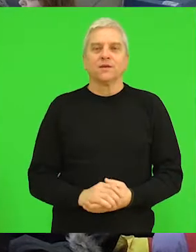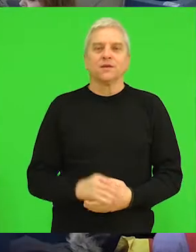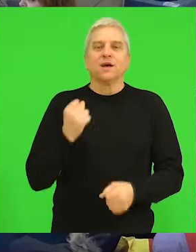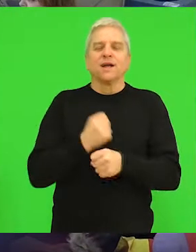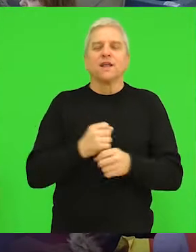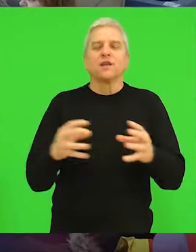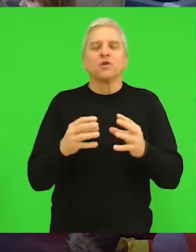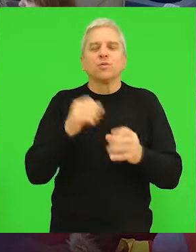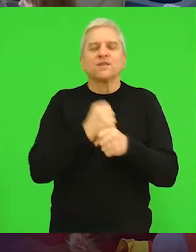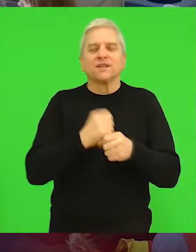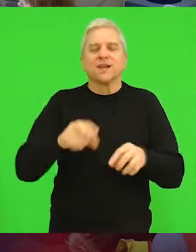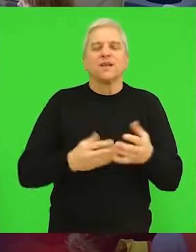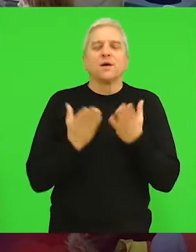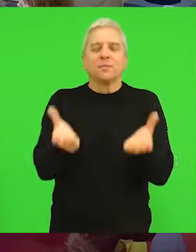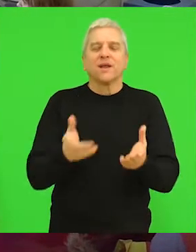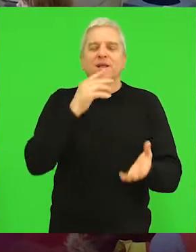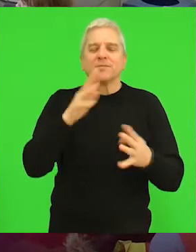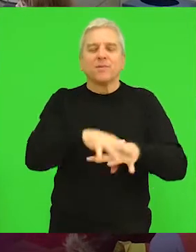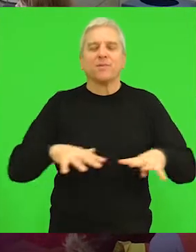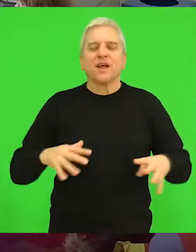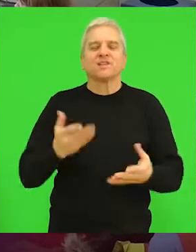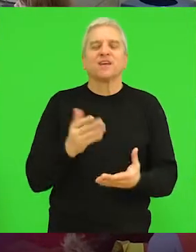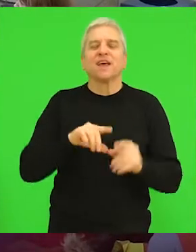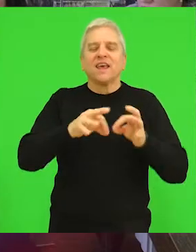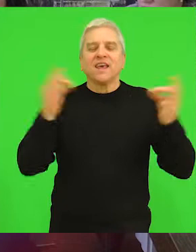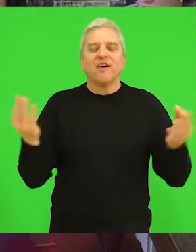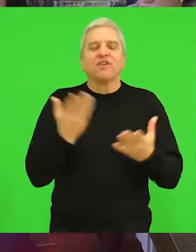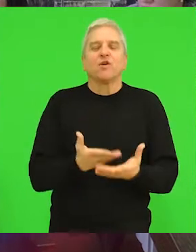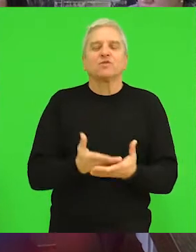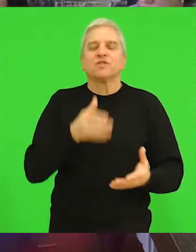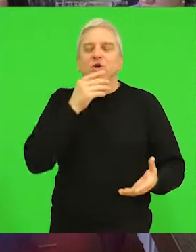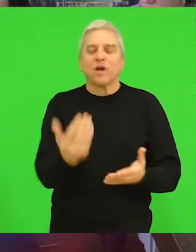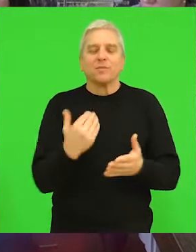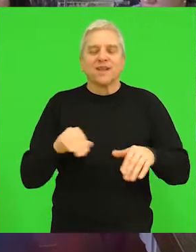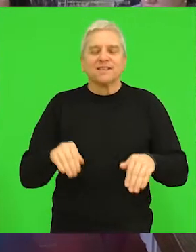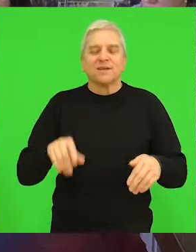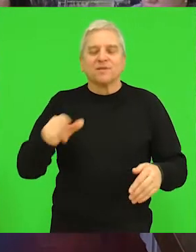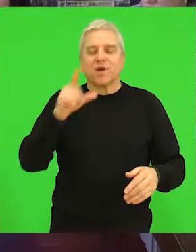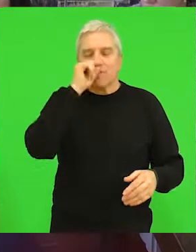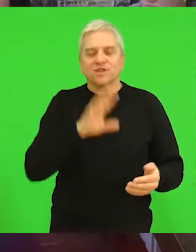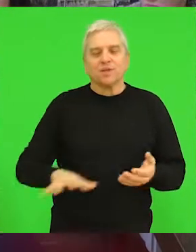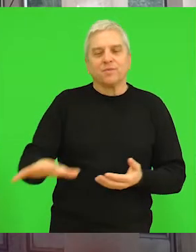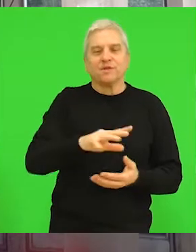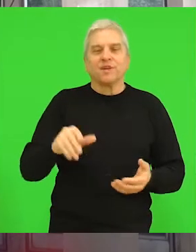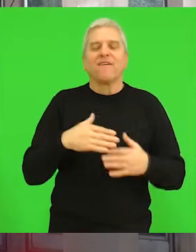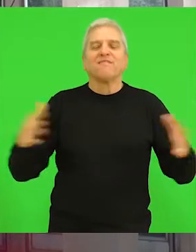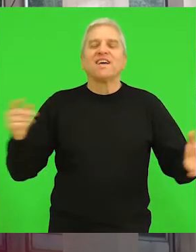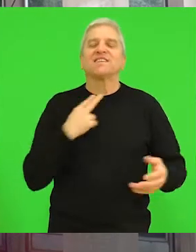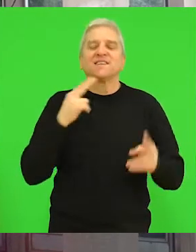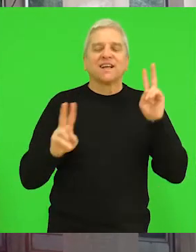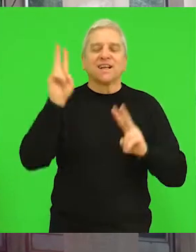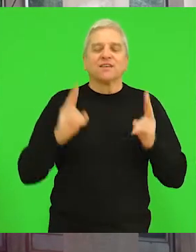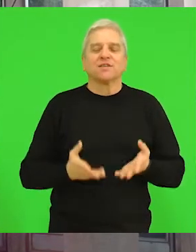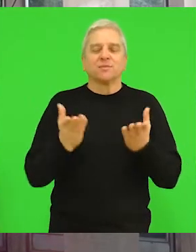Radna grupa za izradu predloga mreže javnih osnovnih škola i prečkolskih ustanova na teritoriji opštine Bečej, većinskim